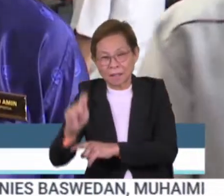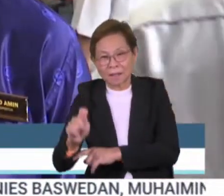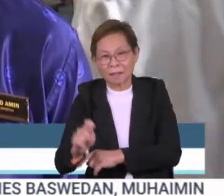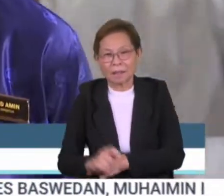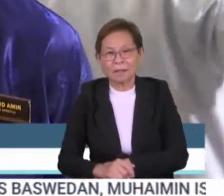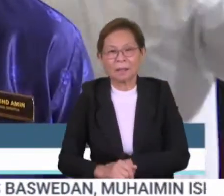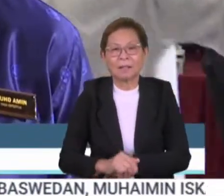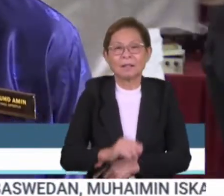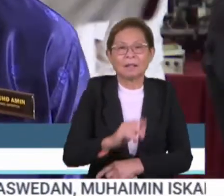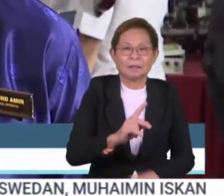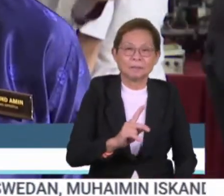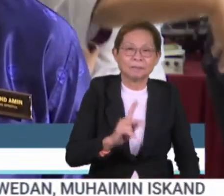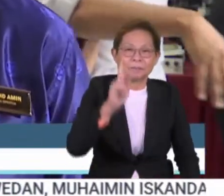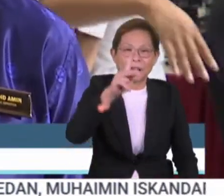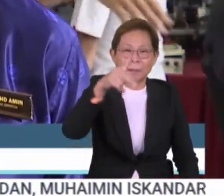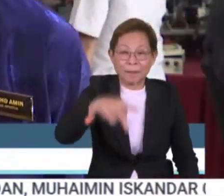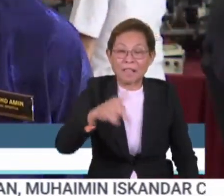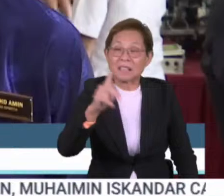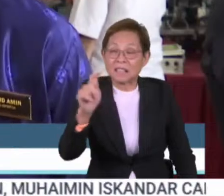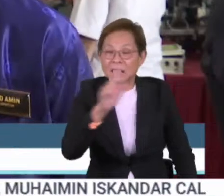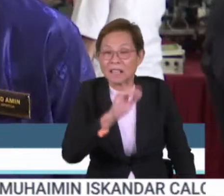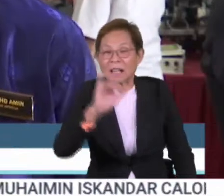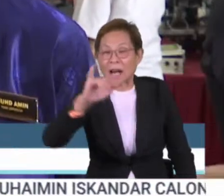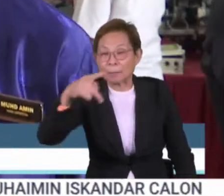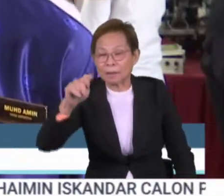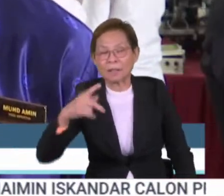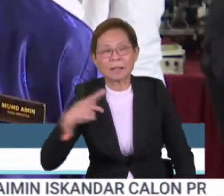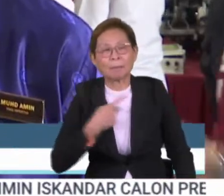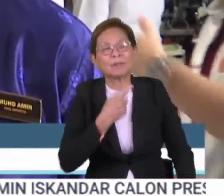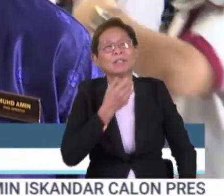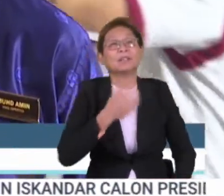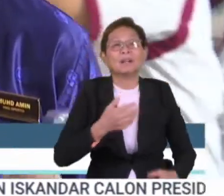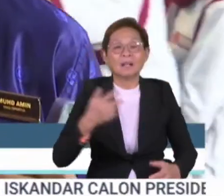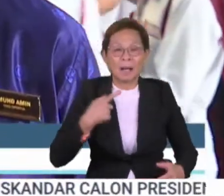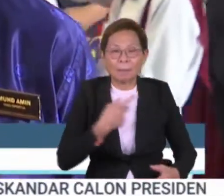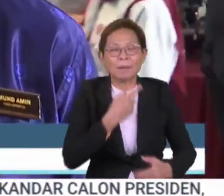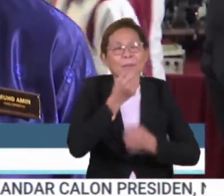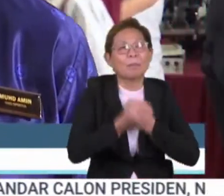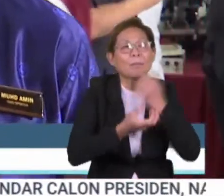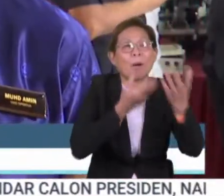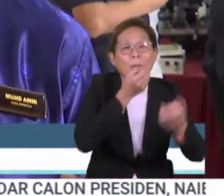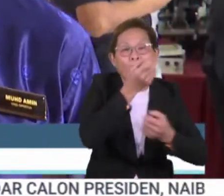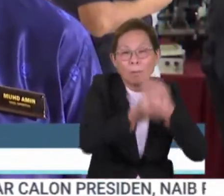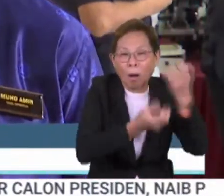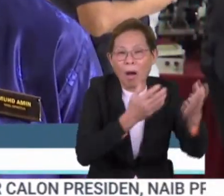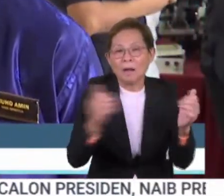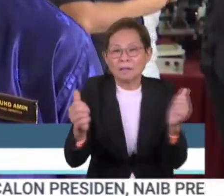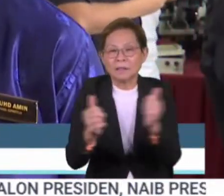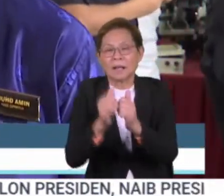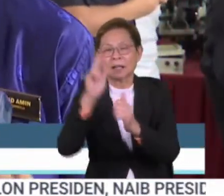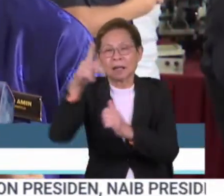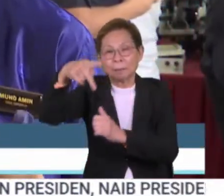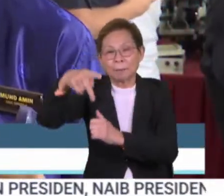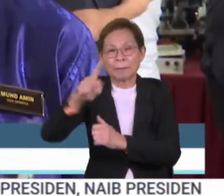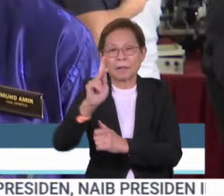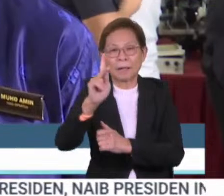KPT dan IPG ni. Kami bawa suara supaya adanya penyelarasan lah, adanya pihak KPT dan KPM tu bersama